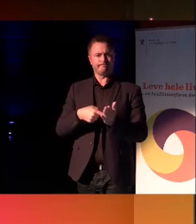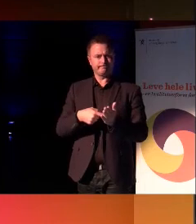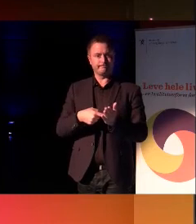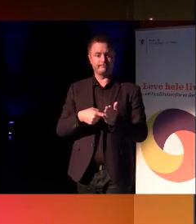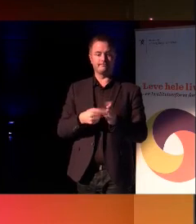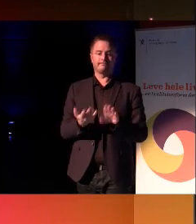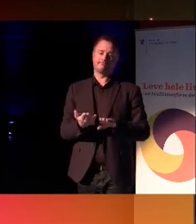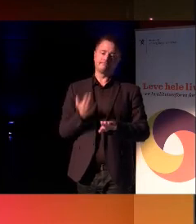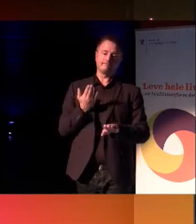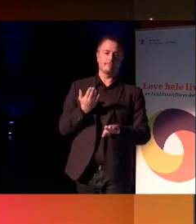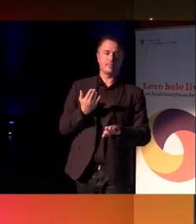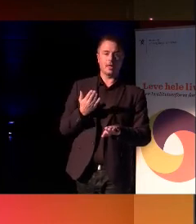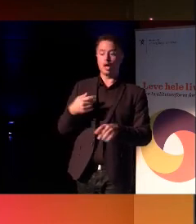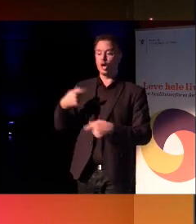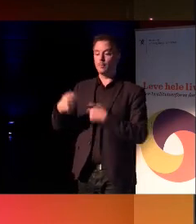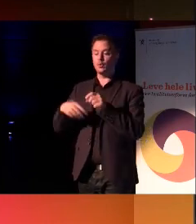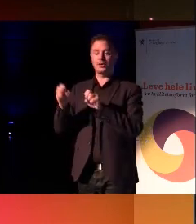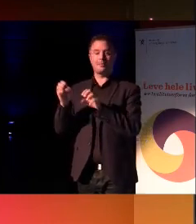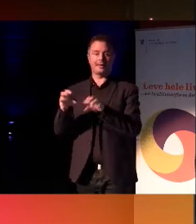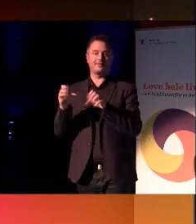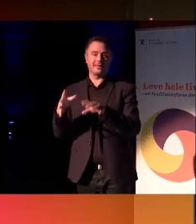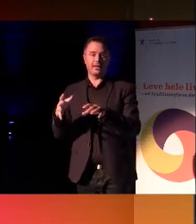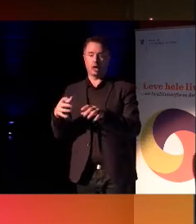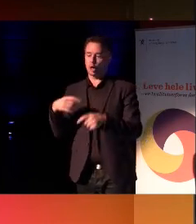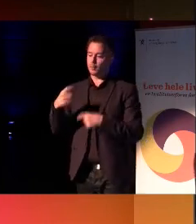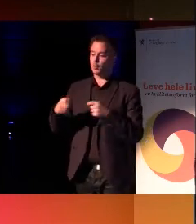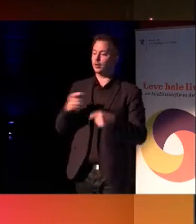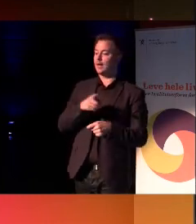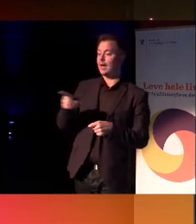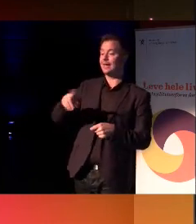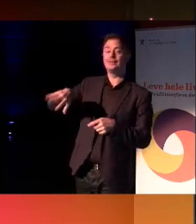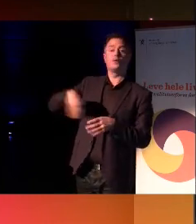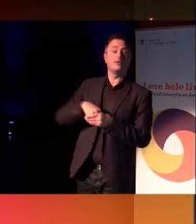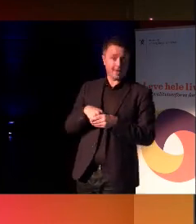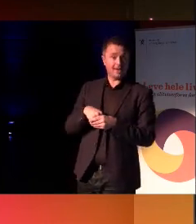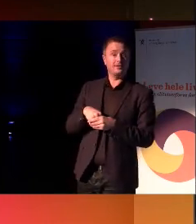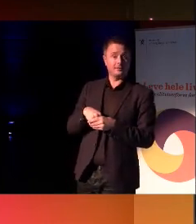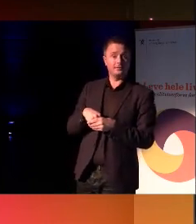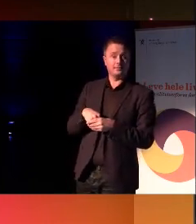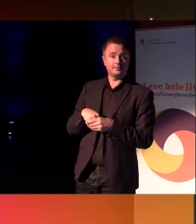brukermedvirkning, brukerinvolvering. Og I morgendagens